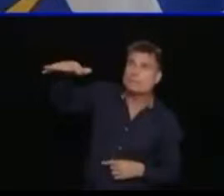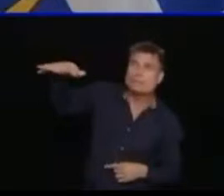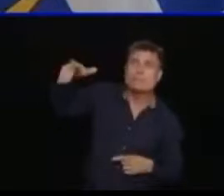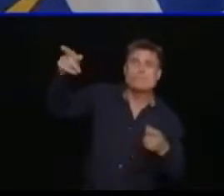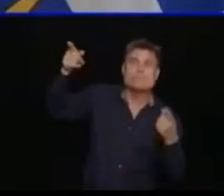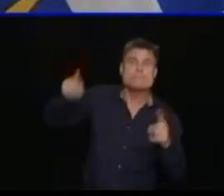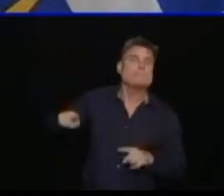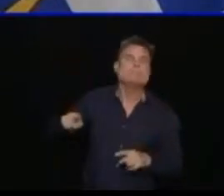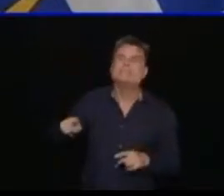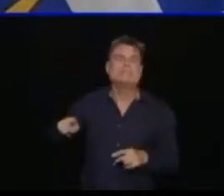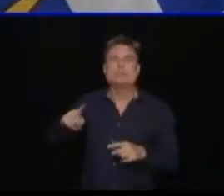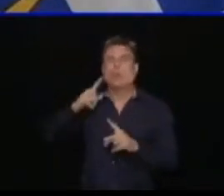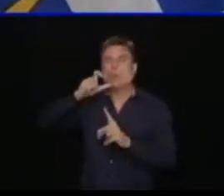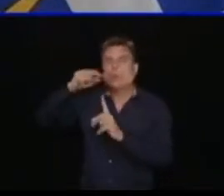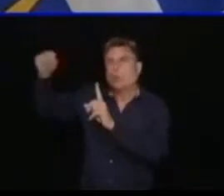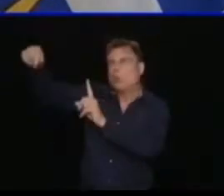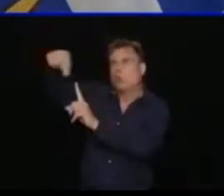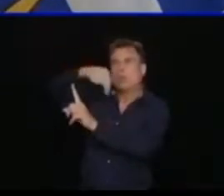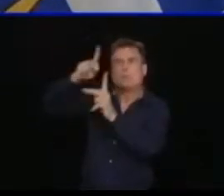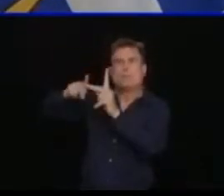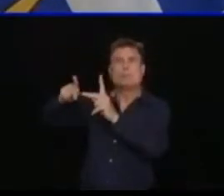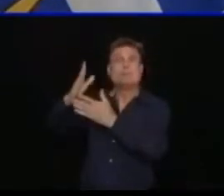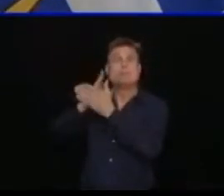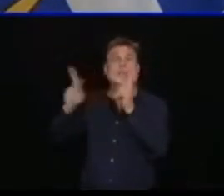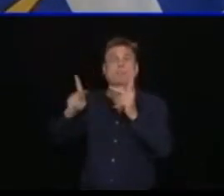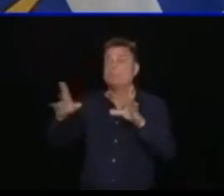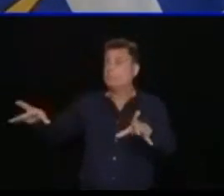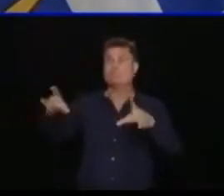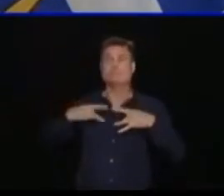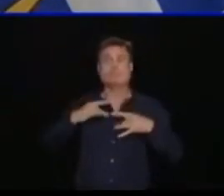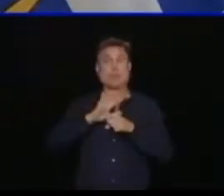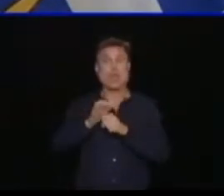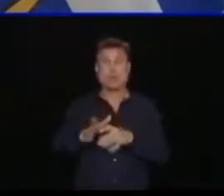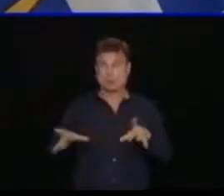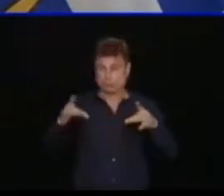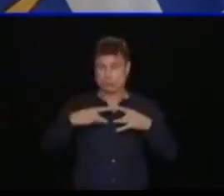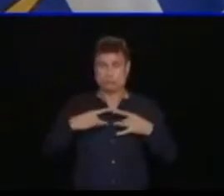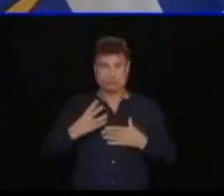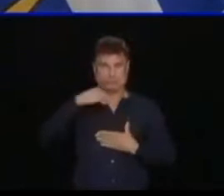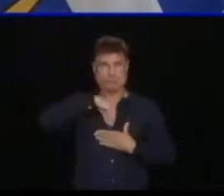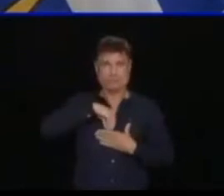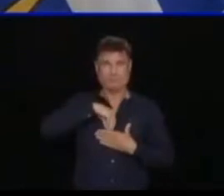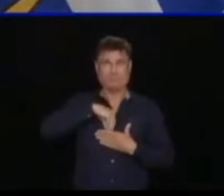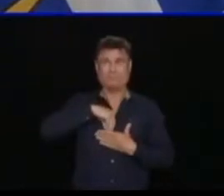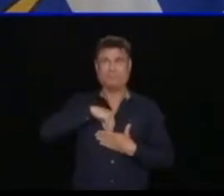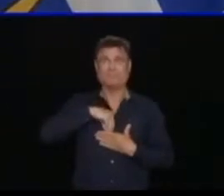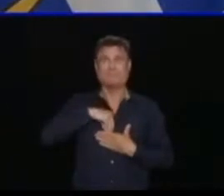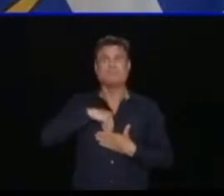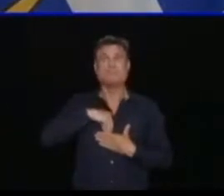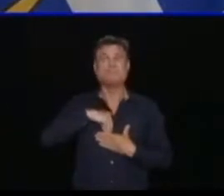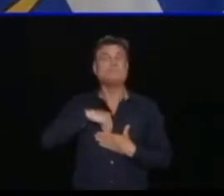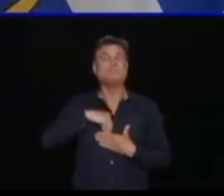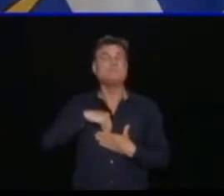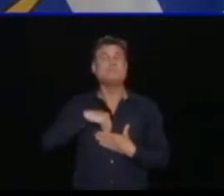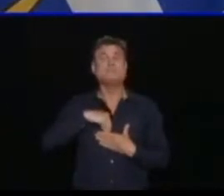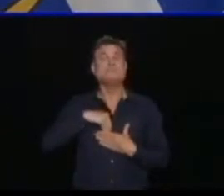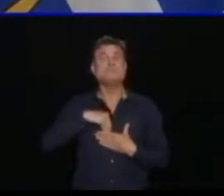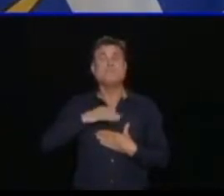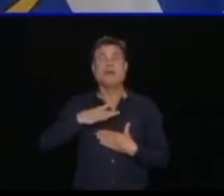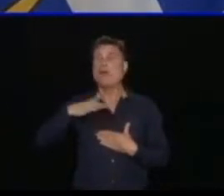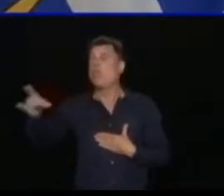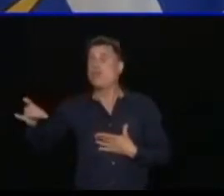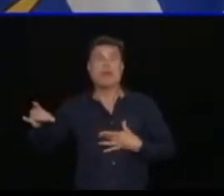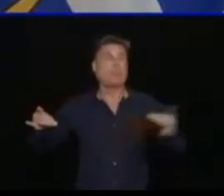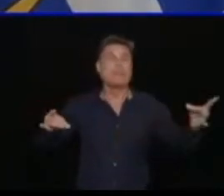播 of 者 why we keep numbers low. 所以为什么 So 我们 if you, 始终 even 要 if 期 you 望大 are 家能 somebody 够 who's shedding a lot of 这个 virus, 50个人 if 以 you 下 can't 就是这 spread 个 it 问 to 题